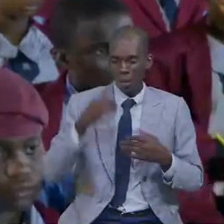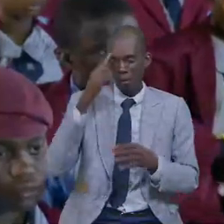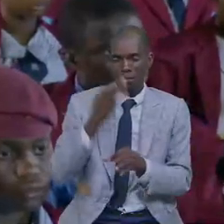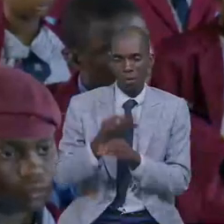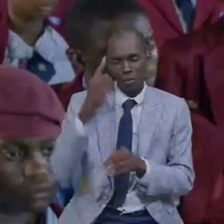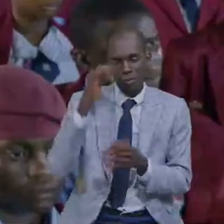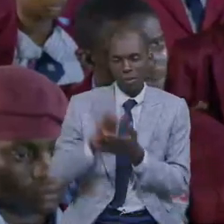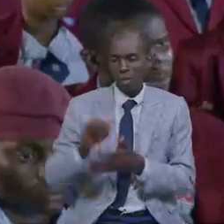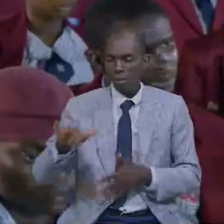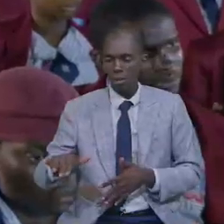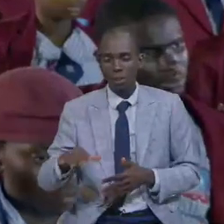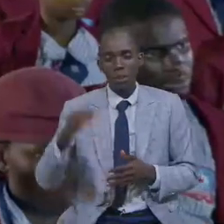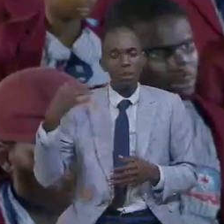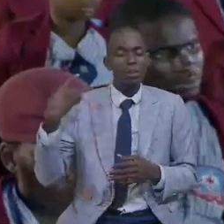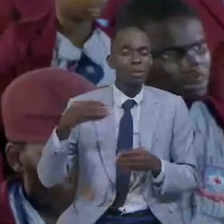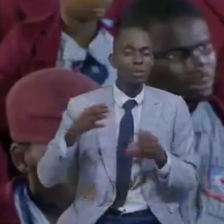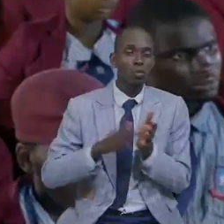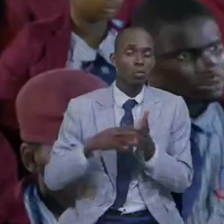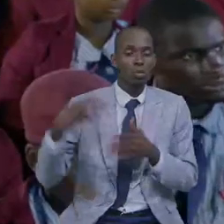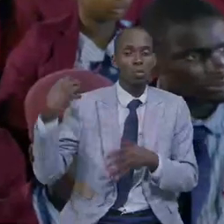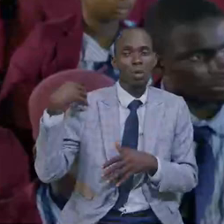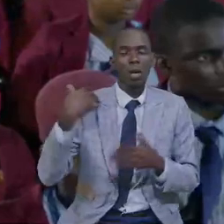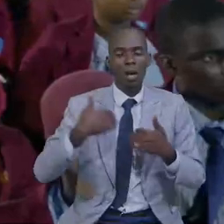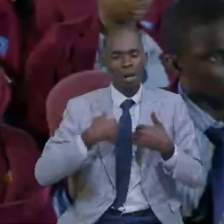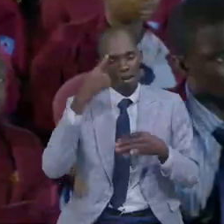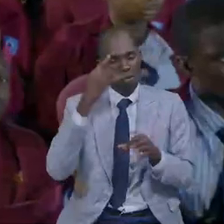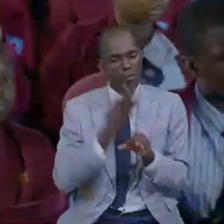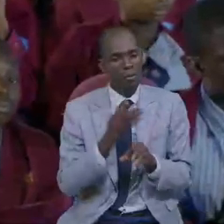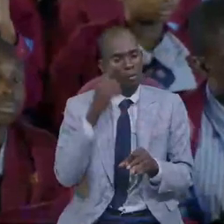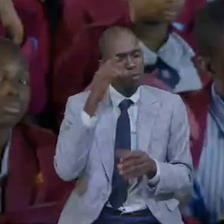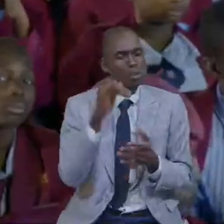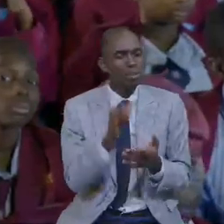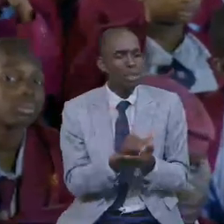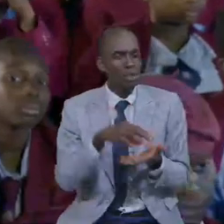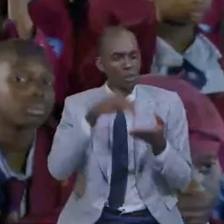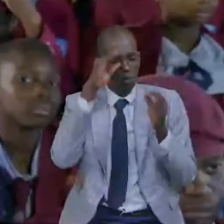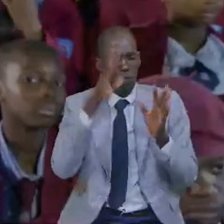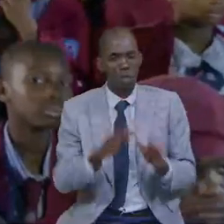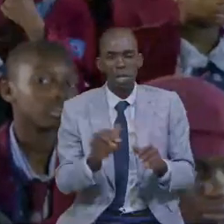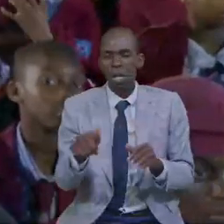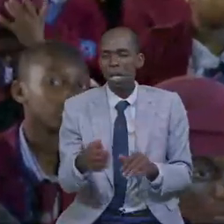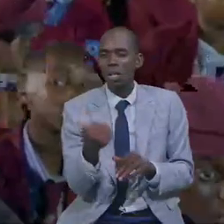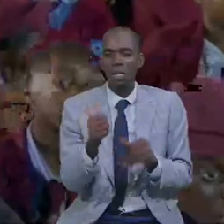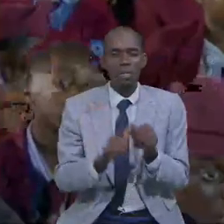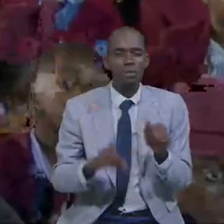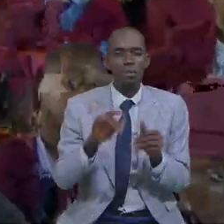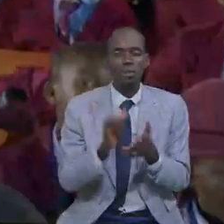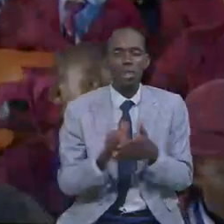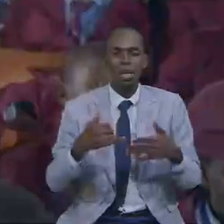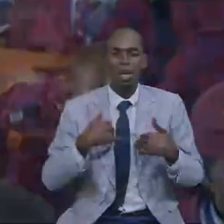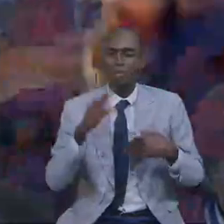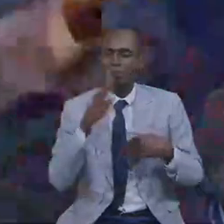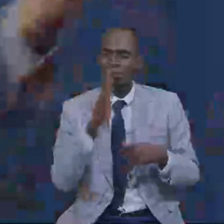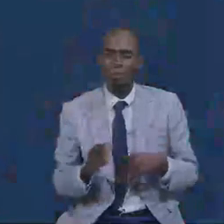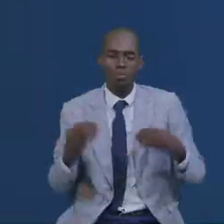oh directeur tu as la foi pour cet enfant quiconque est un tutelle qui est tourmenté